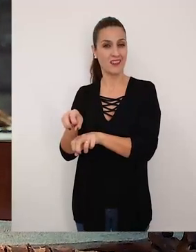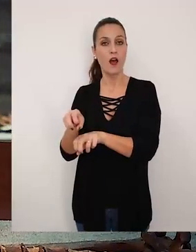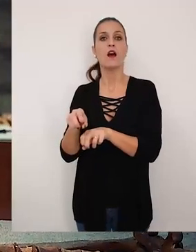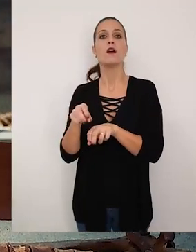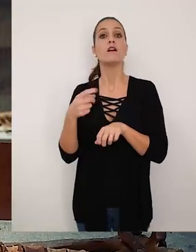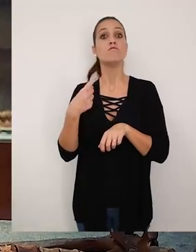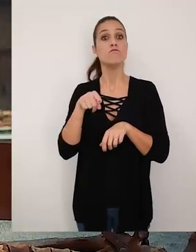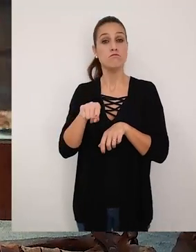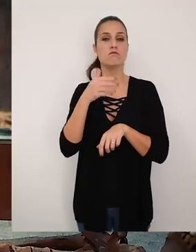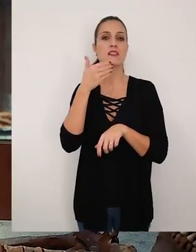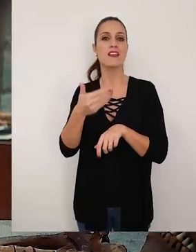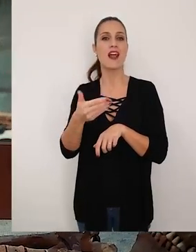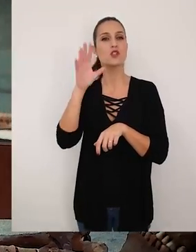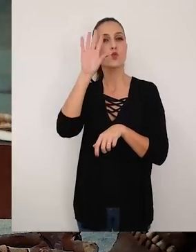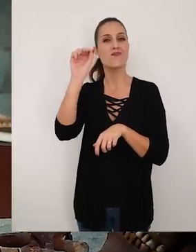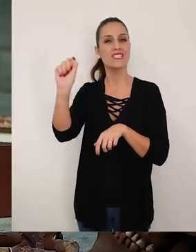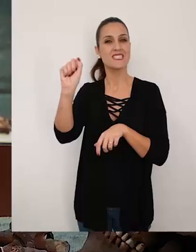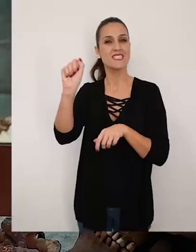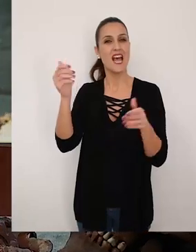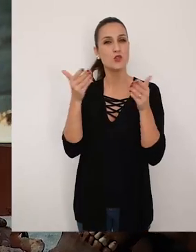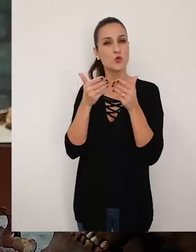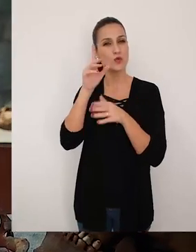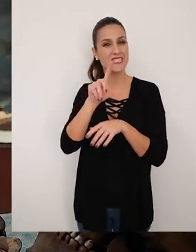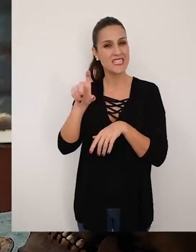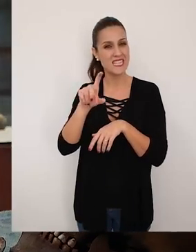1985, promossi dall'Università degli Studi di Lecce.